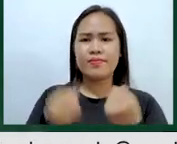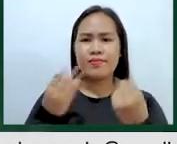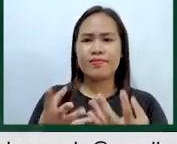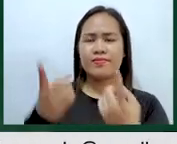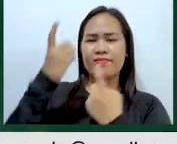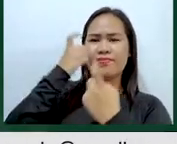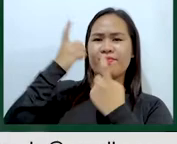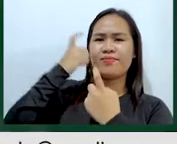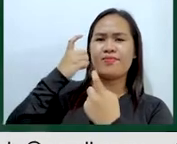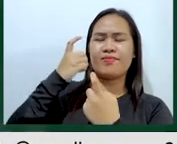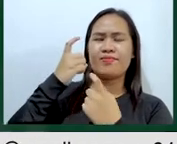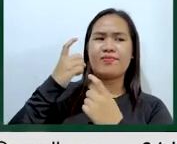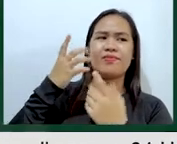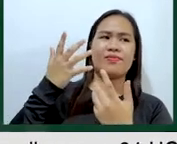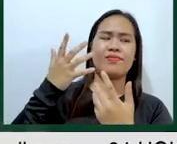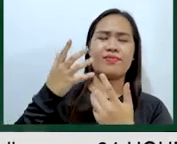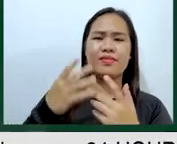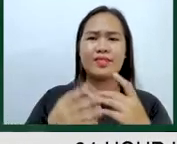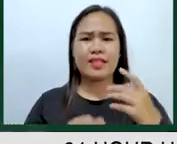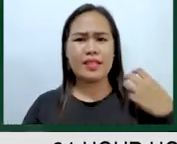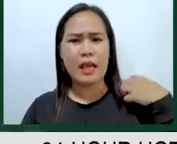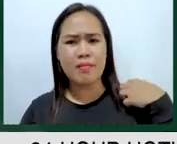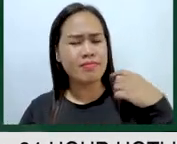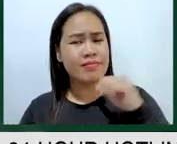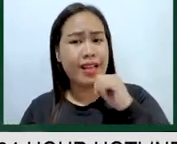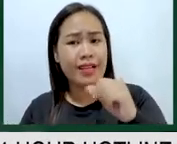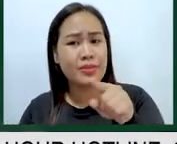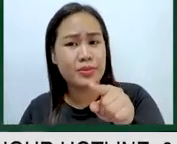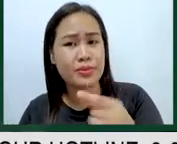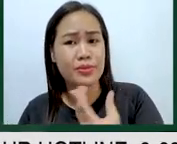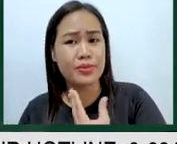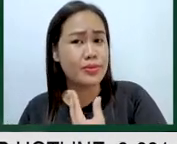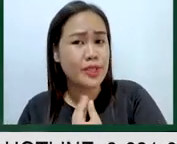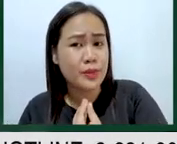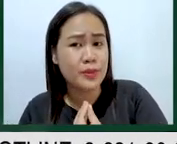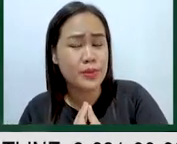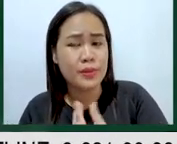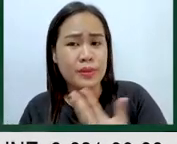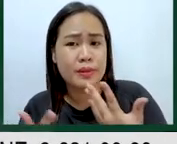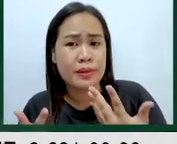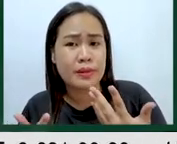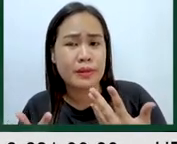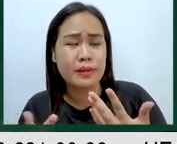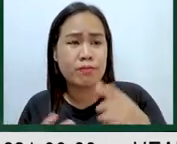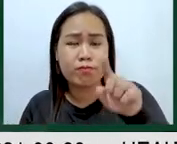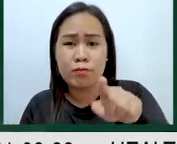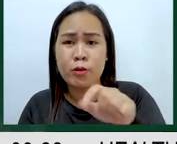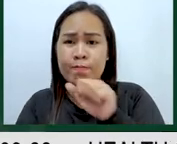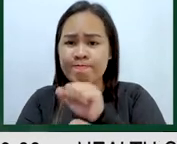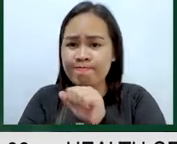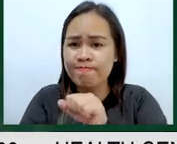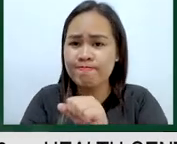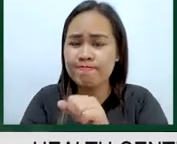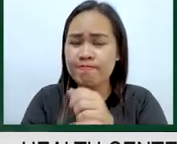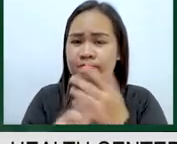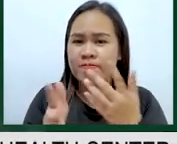nagtatanong, Okap, parang hindi ka ba natatakot, no, na ang iyong